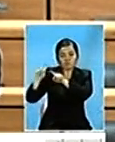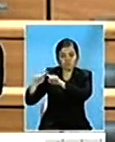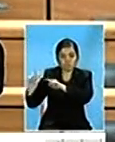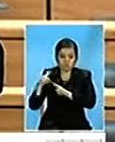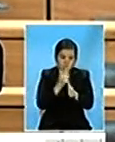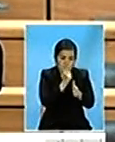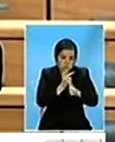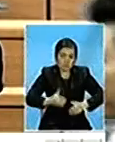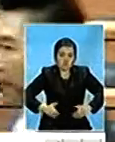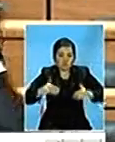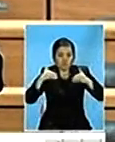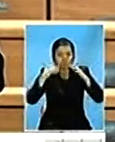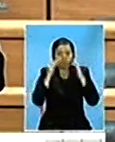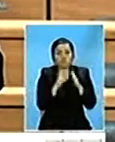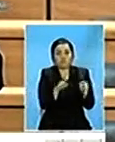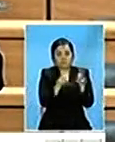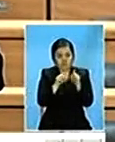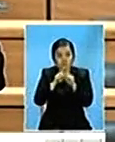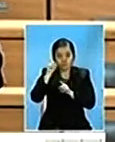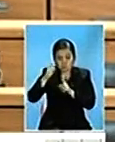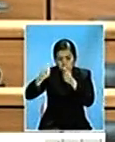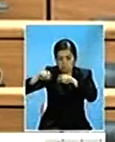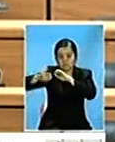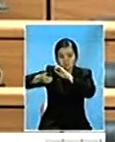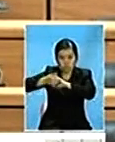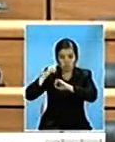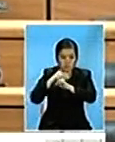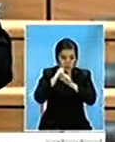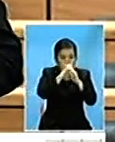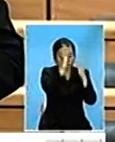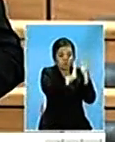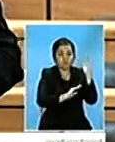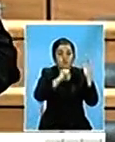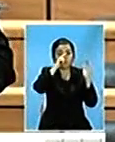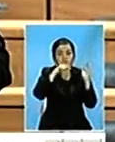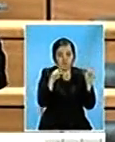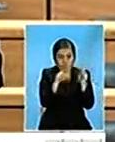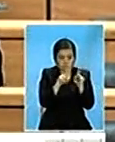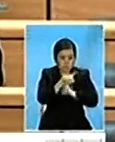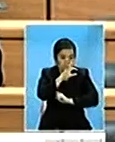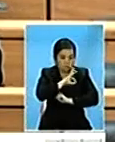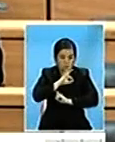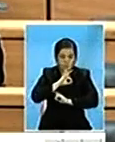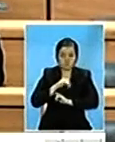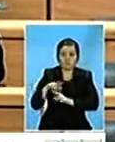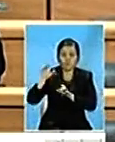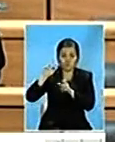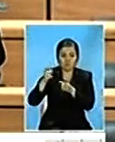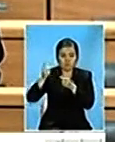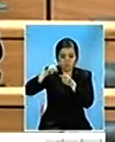ติจึงมีอนุสัญญานี้เกิดขึ้นและประเทศไทยก็เป็นสมาชิกในอนุสัญญ